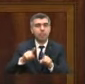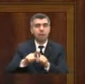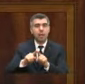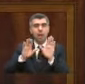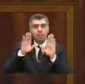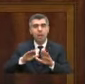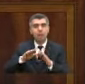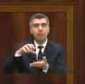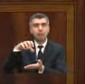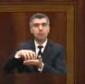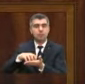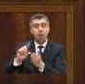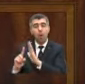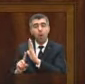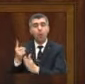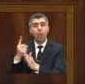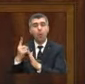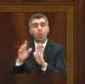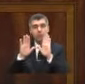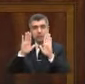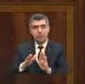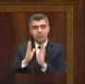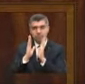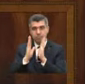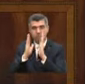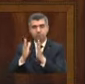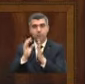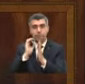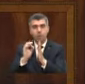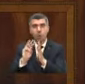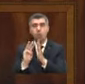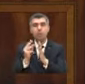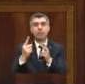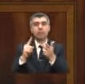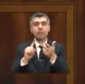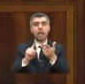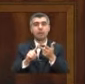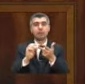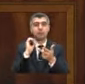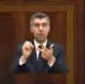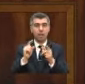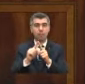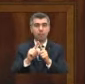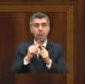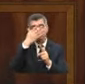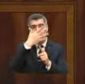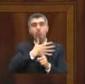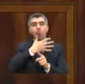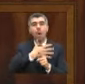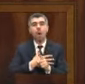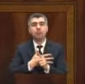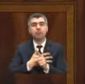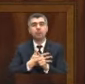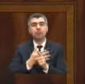المبارك أولى القبلتين وثالث الحرمين الشريفين ومصرى رسولنا الكريم صلى